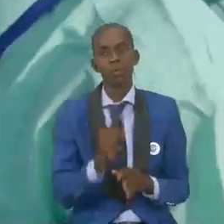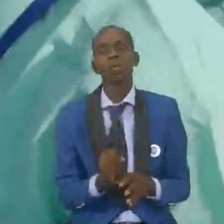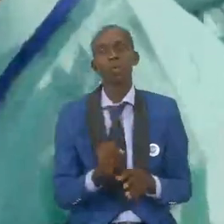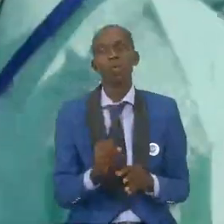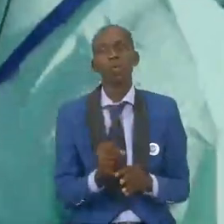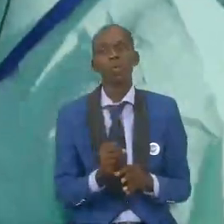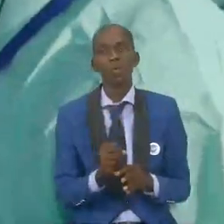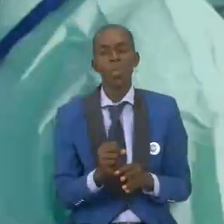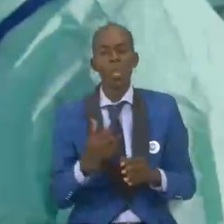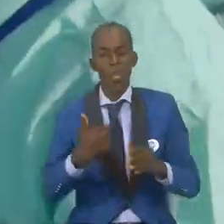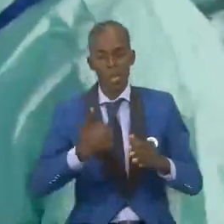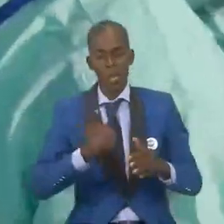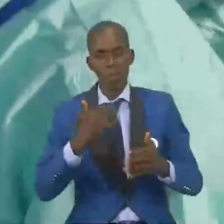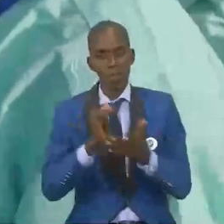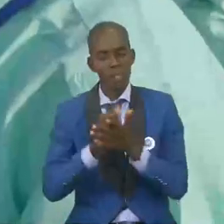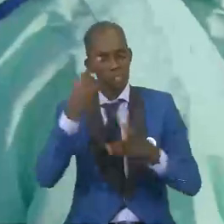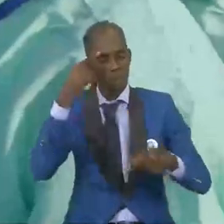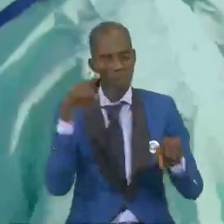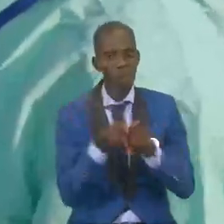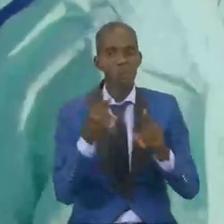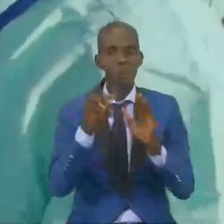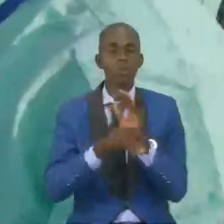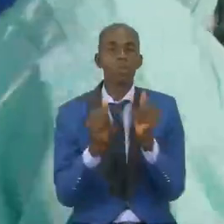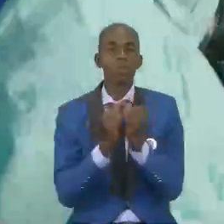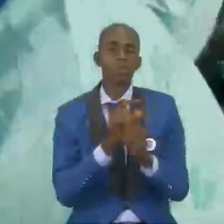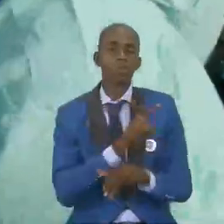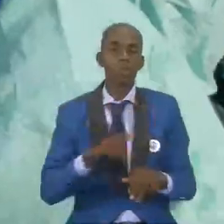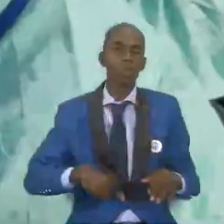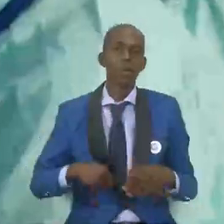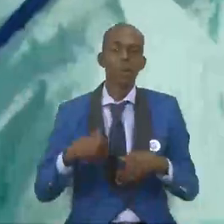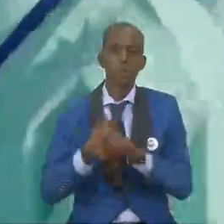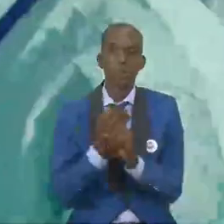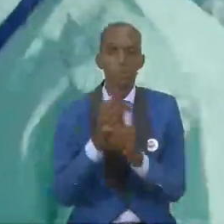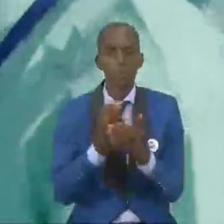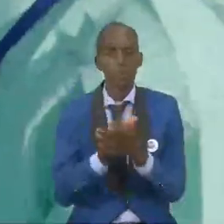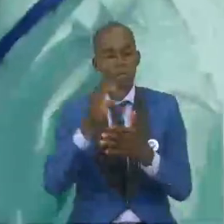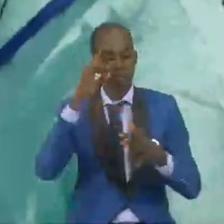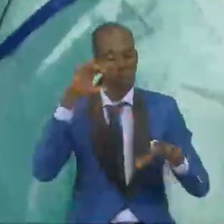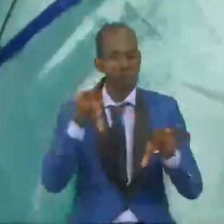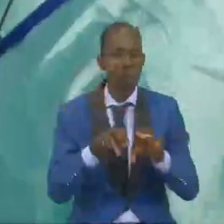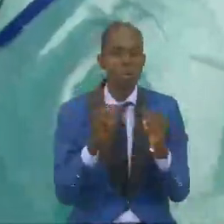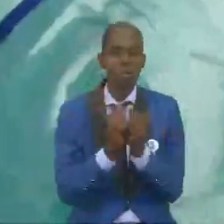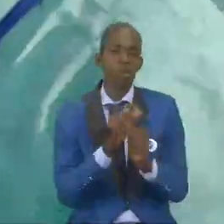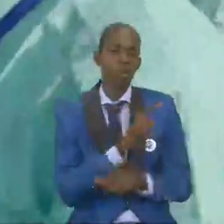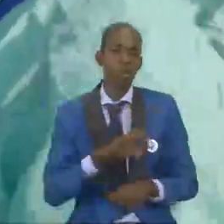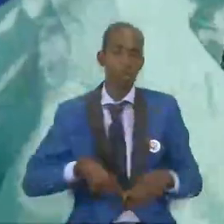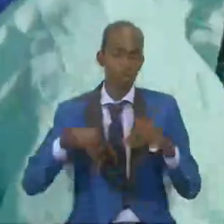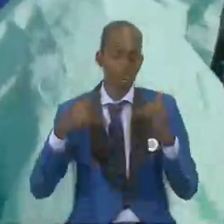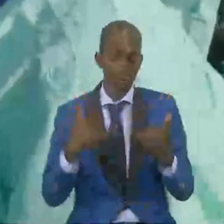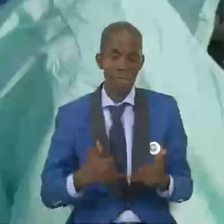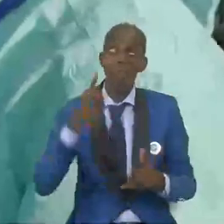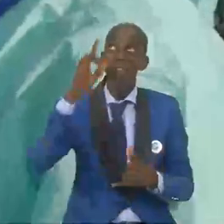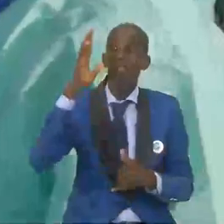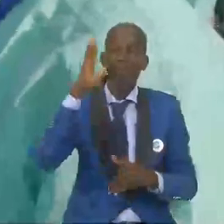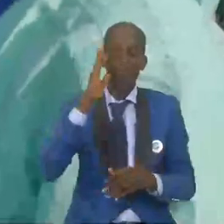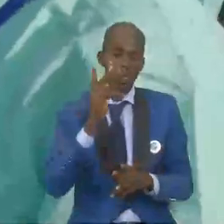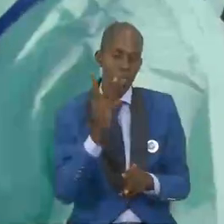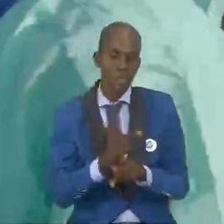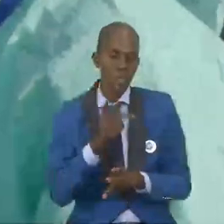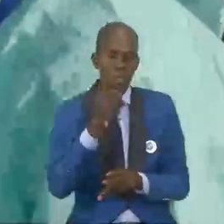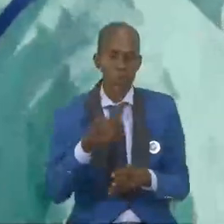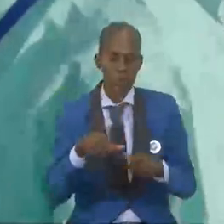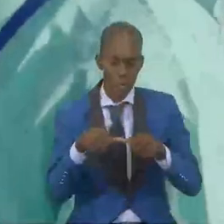persécuteur, pas le conspirateur. Alors, fais l'alliance avec le Seigneur. Fais